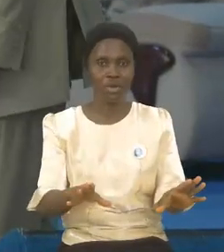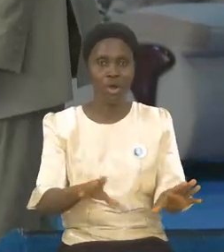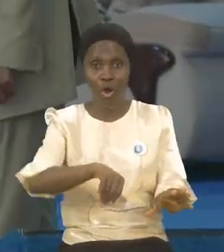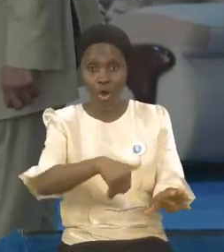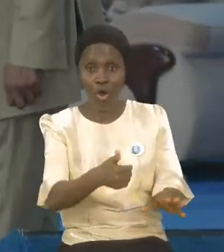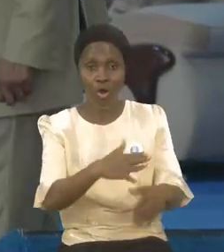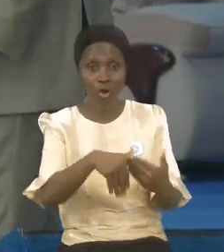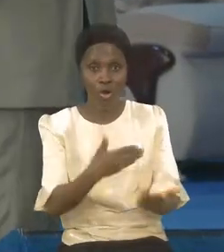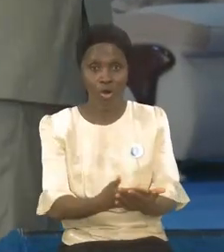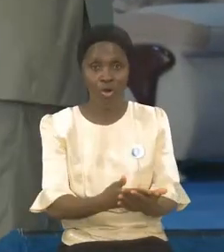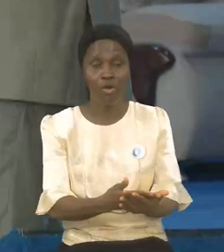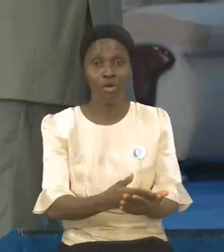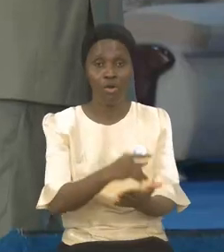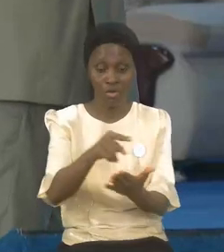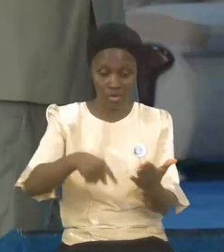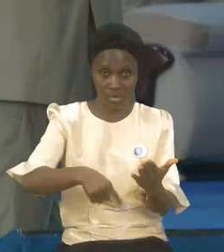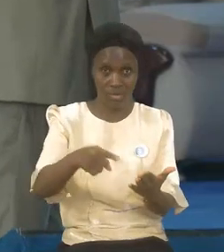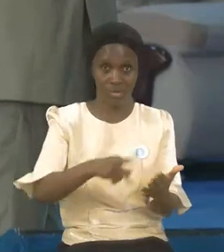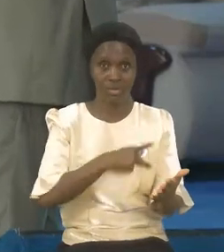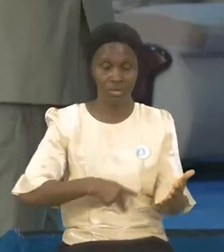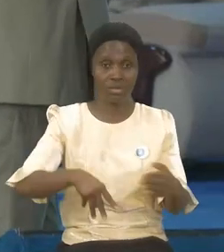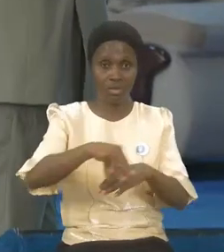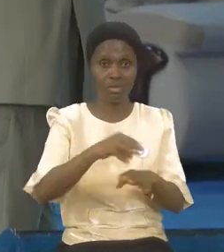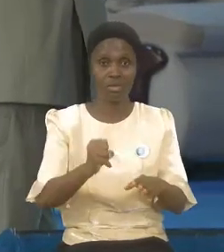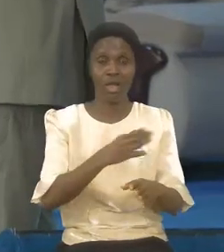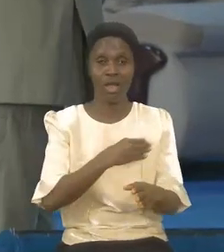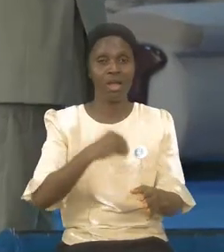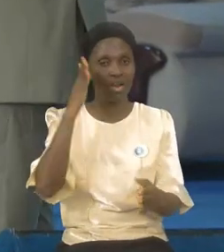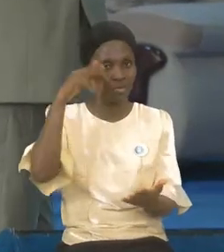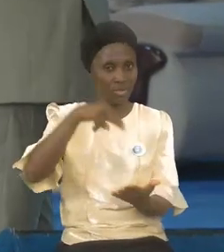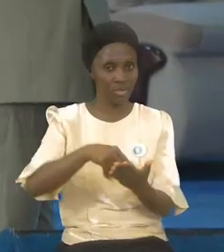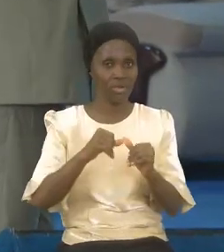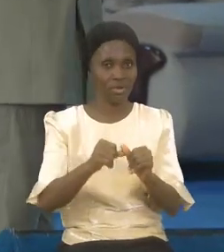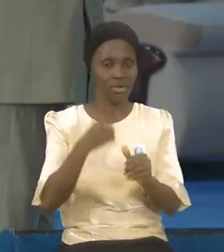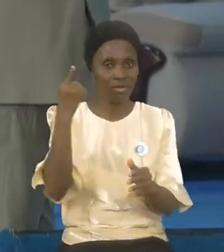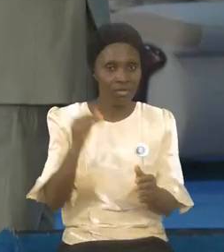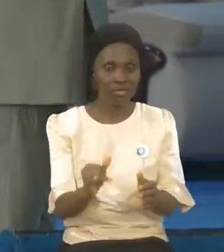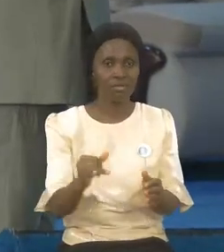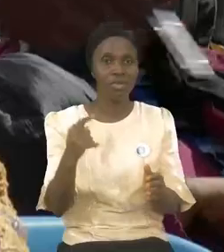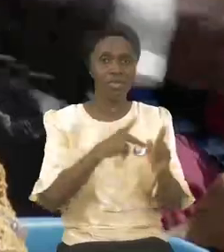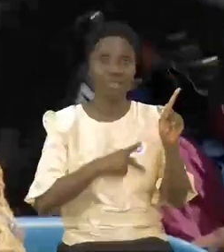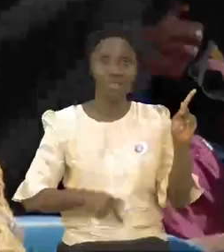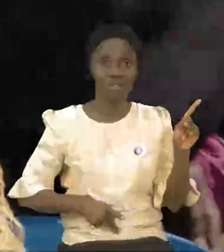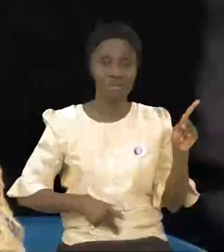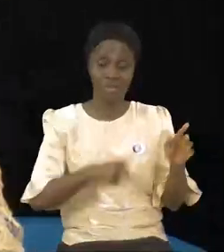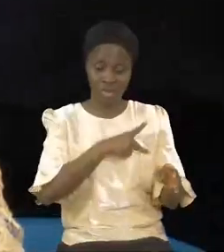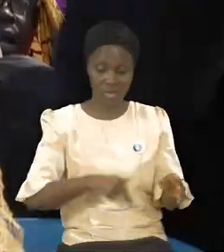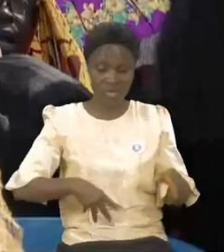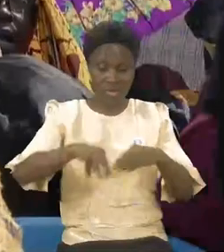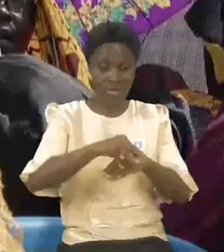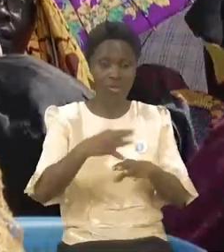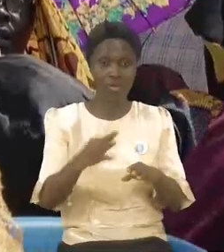Il brisera et anéantira tous ces royaumes-là et lui-même subsistera éternellement. Le royaume de Christ